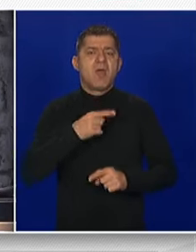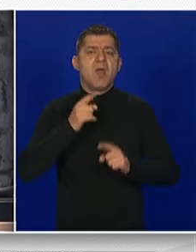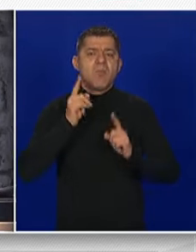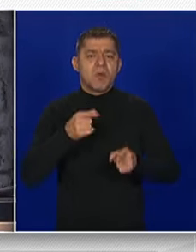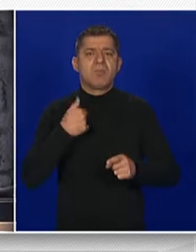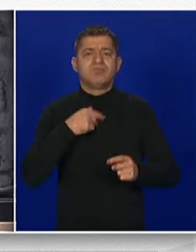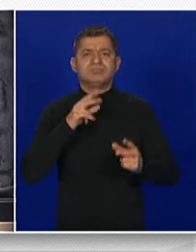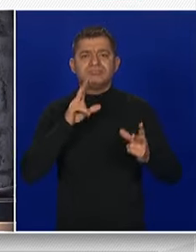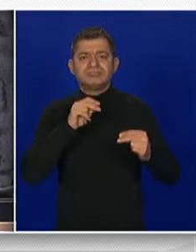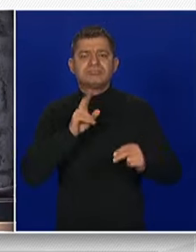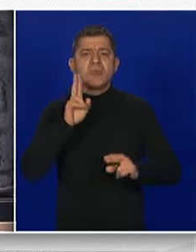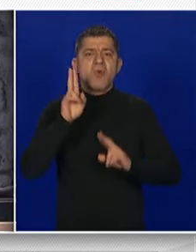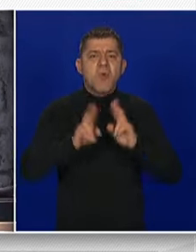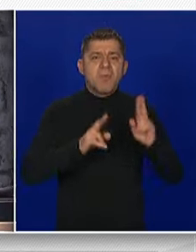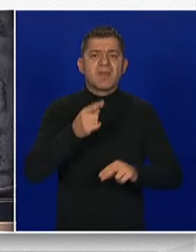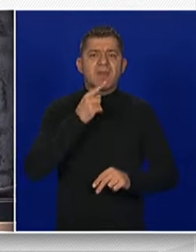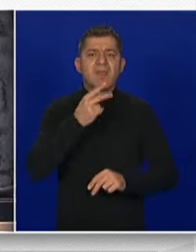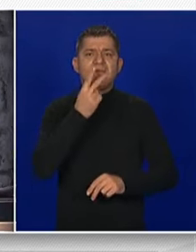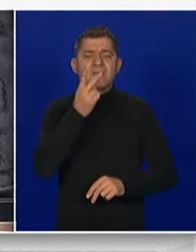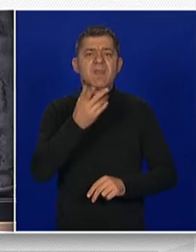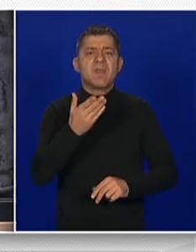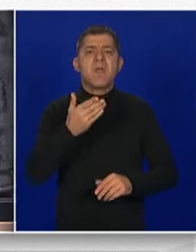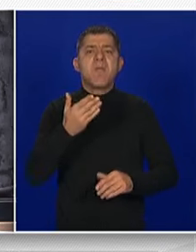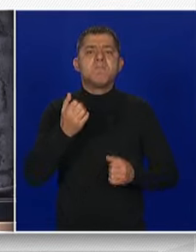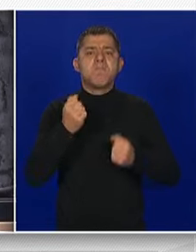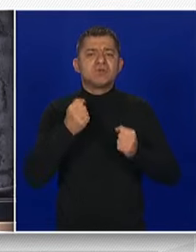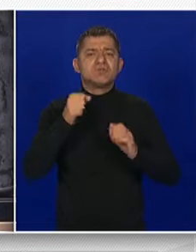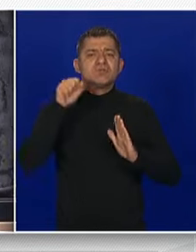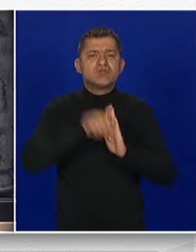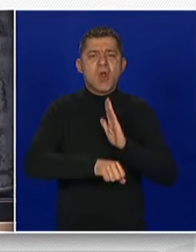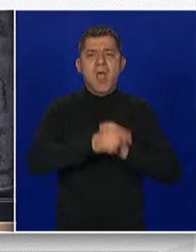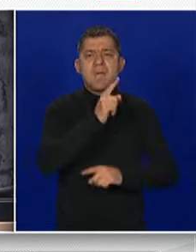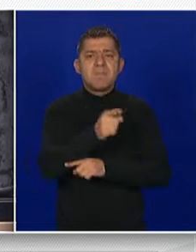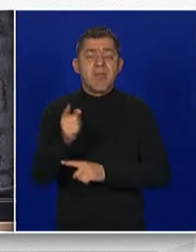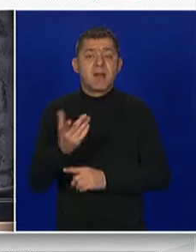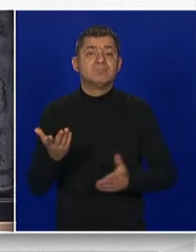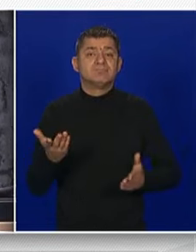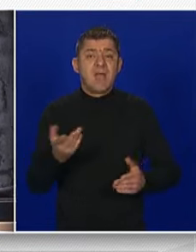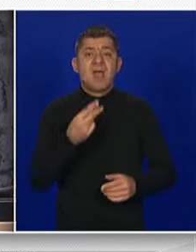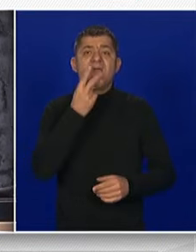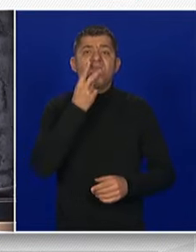prodiskutirati i razmatrati eventualno pojačavanje mjera. Kao što znate, u svim ovim